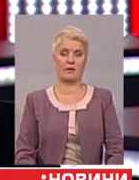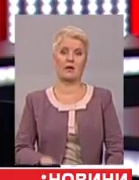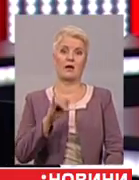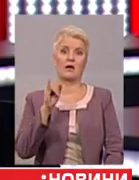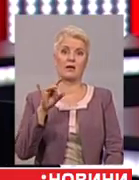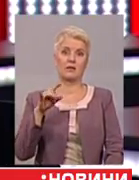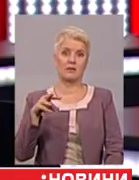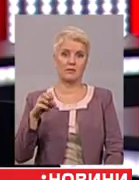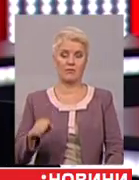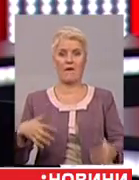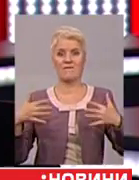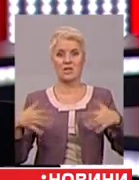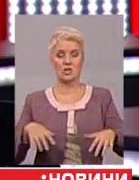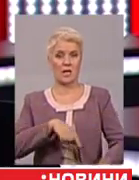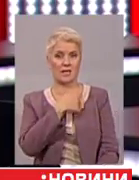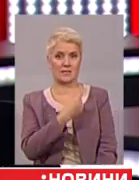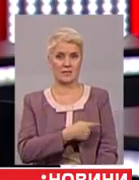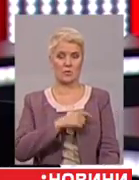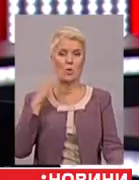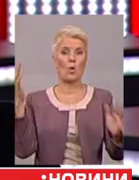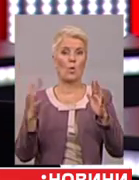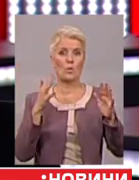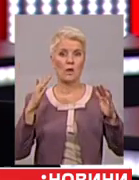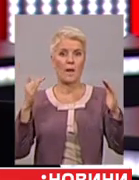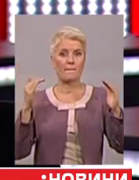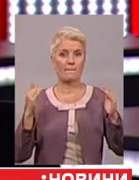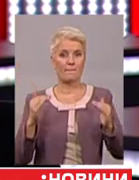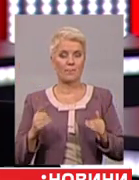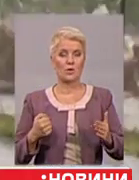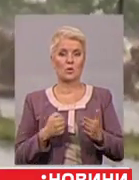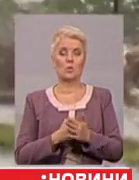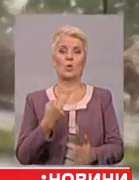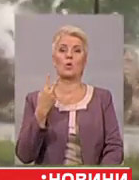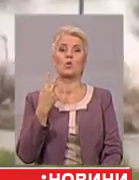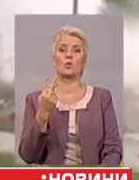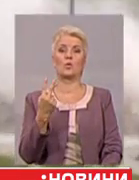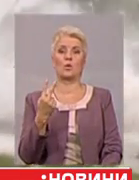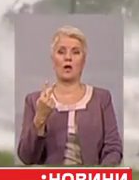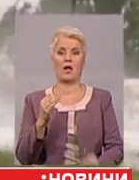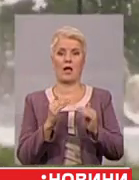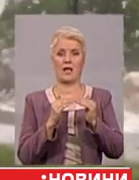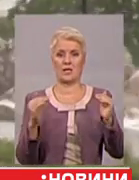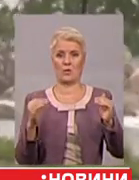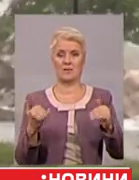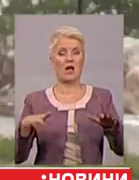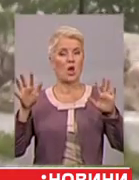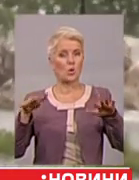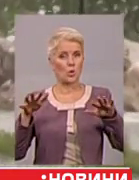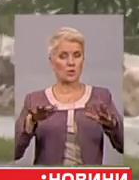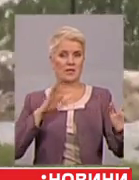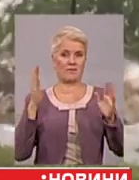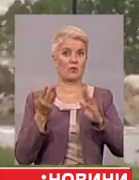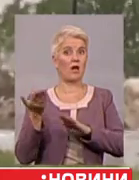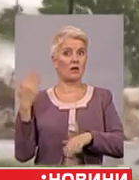Ірма втрачає силу у Флориді. Ураган послабшав до другої категорії. Нині в штаті дощі і потужні вітри. Напередодні буревій мав